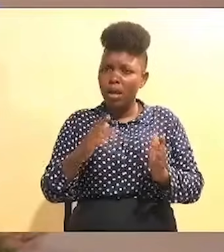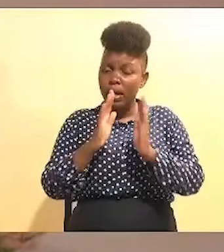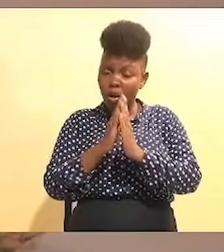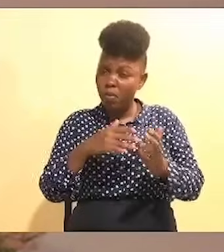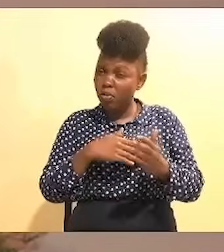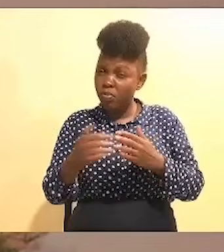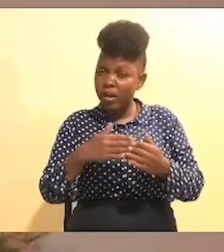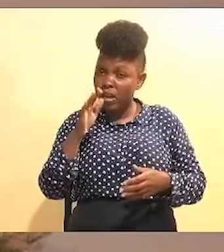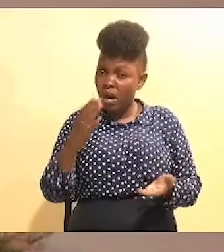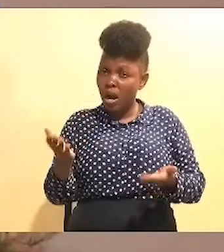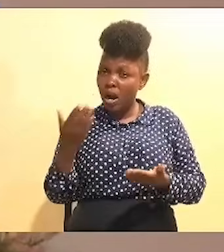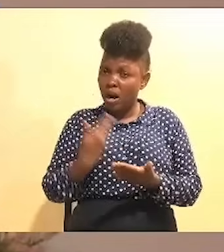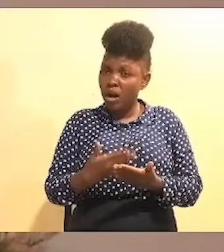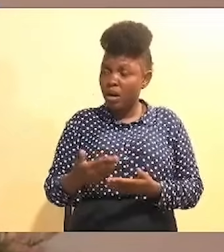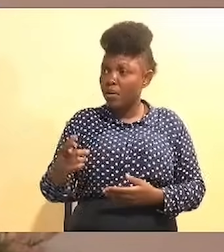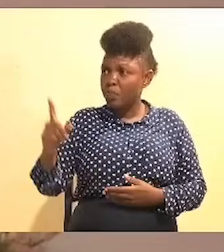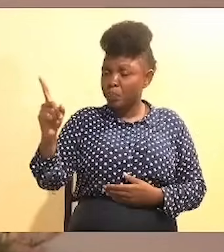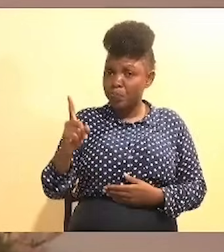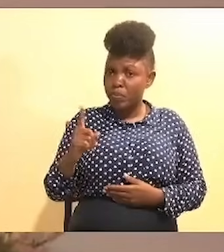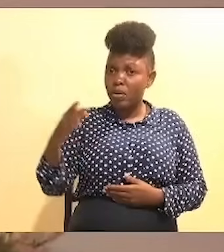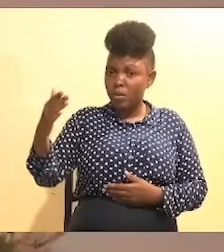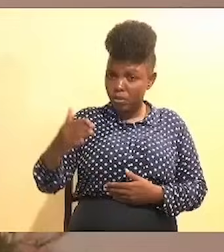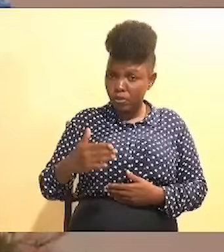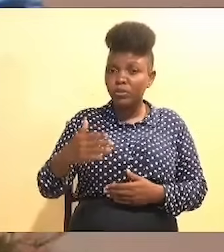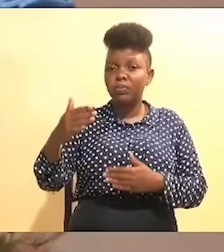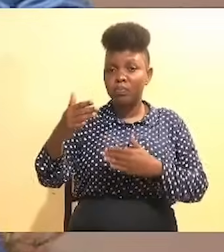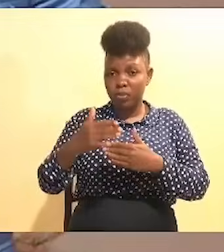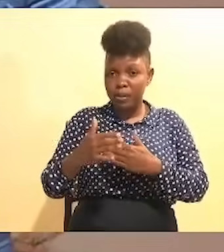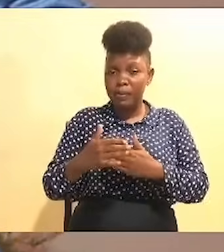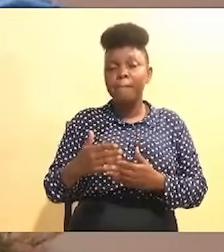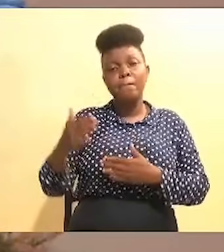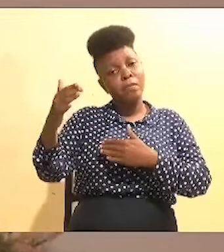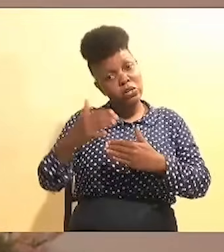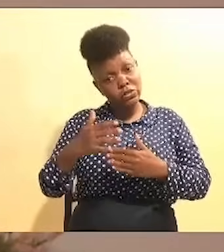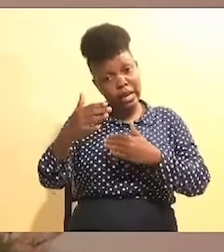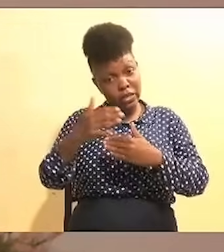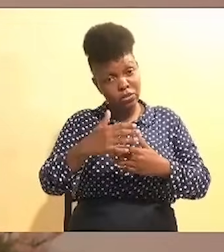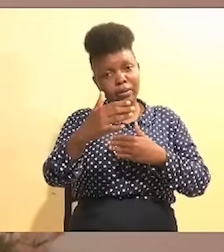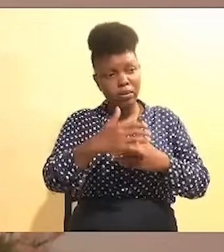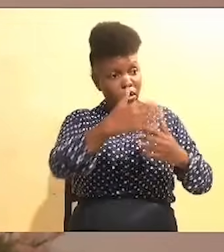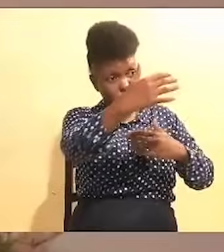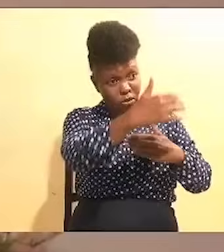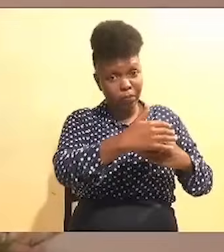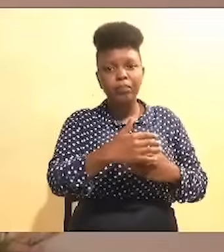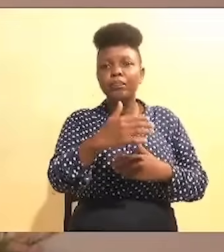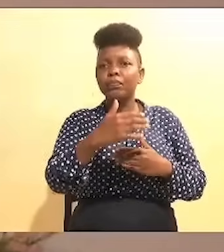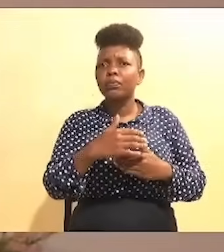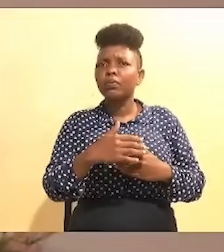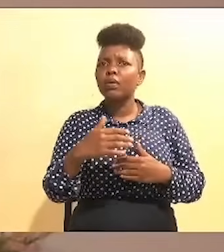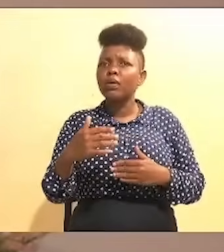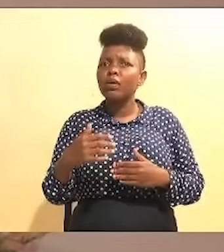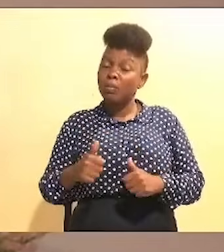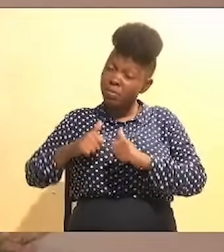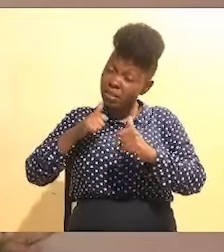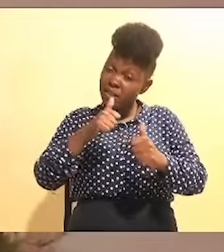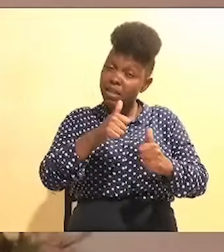sogea. Sogea. Sogea mahali ulipo. Sogea. Popote ulipo unaweza ukamsindikiza rafiki